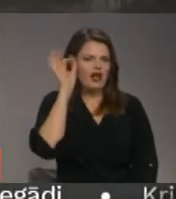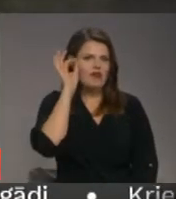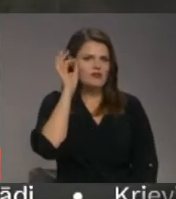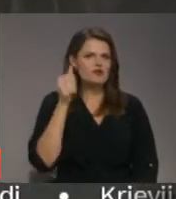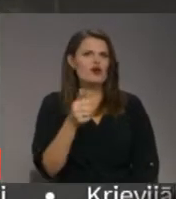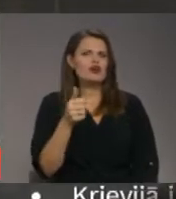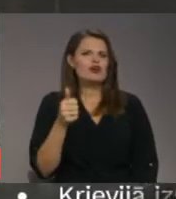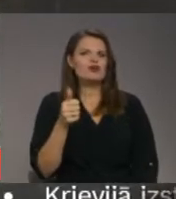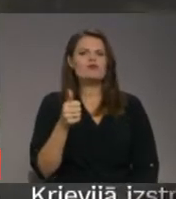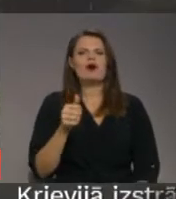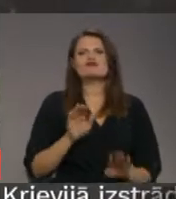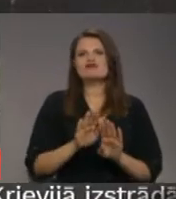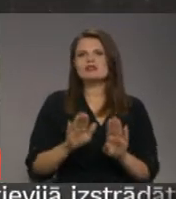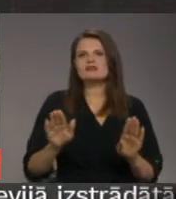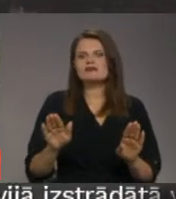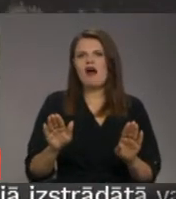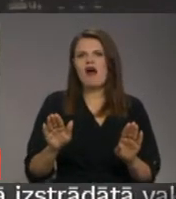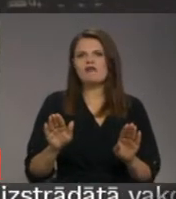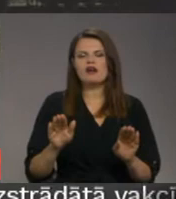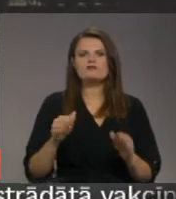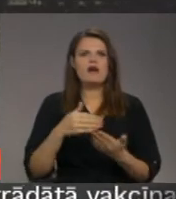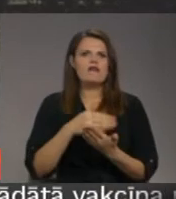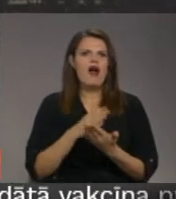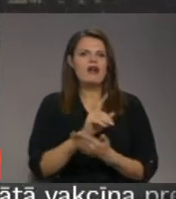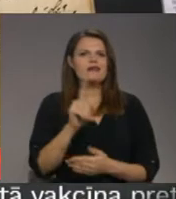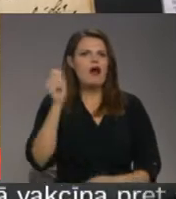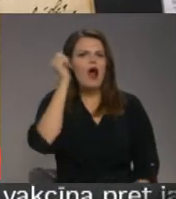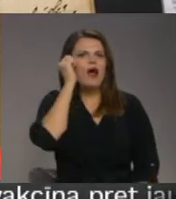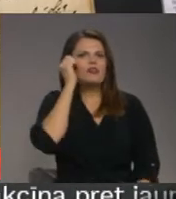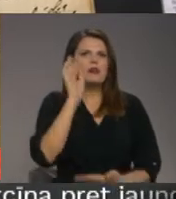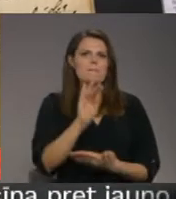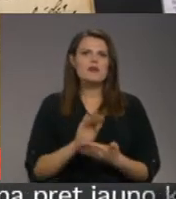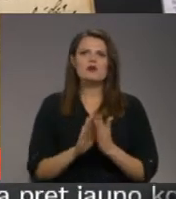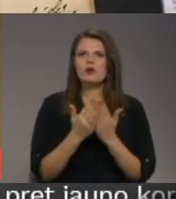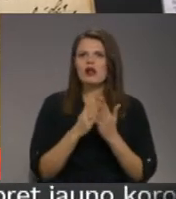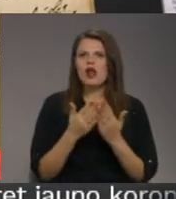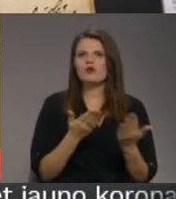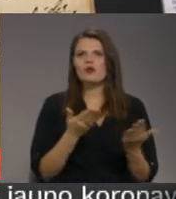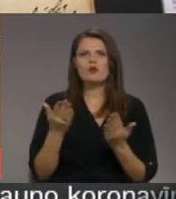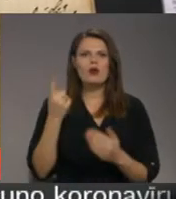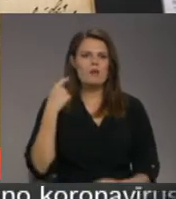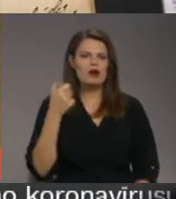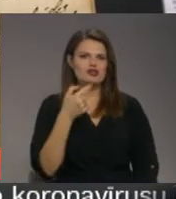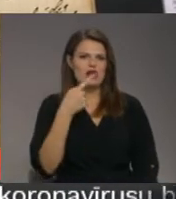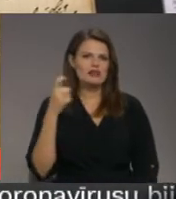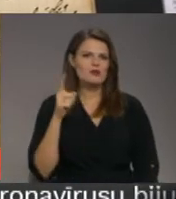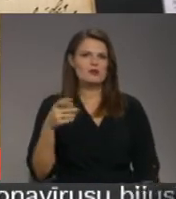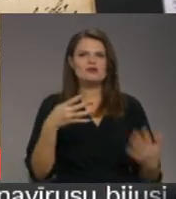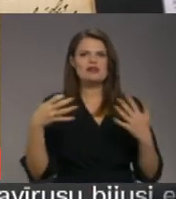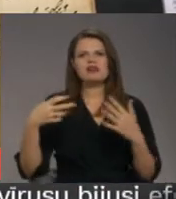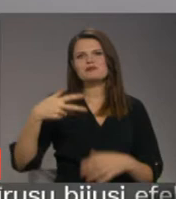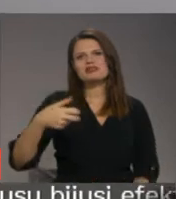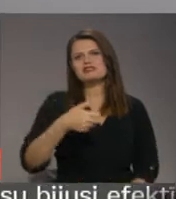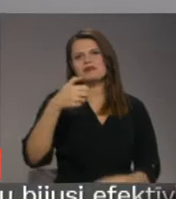Īpaši izstādes eksponāts ir atmiņu klade, kurā pagājušā gadsimta 30. Gada beigās rakstījuši armijas štāba bataljona karavīri,